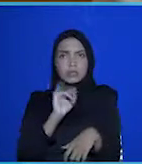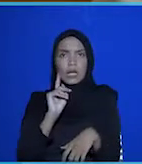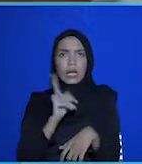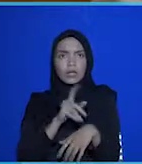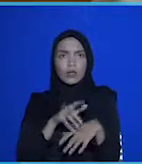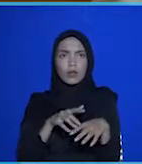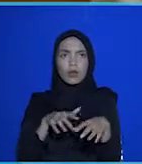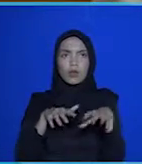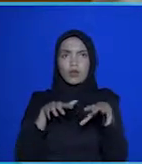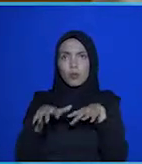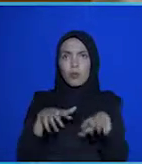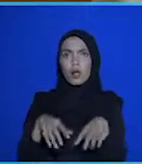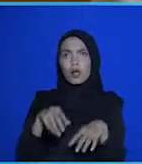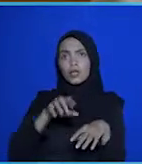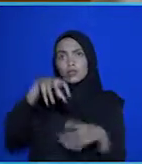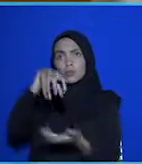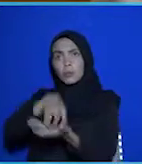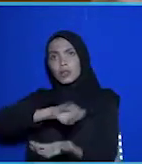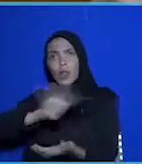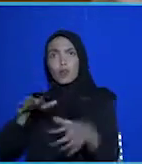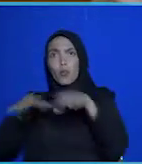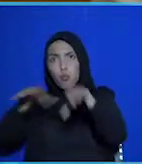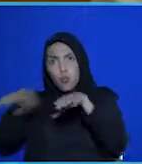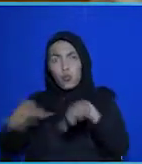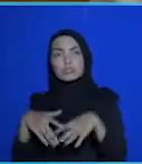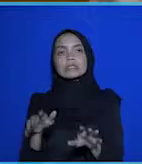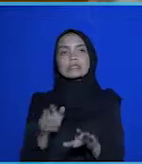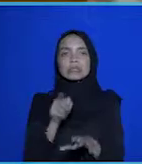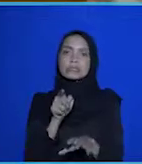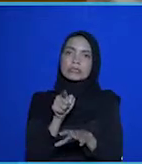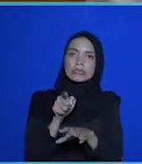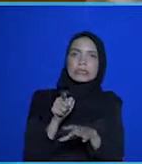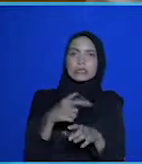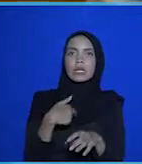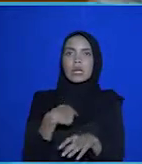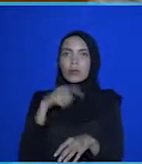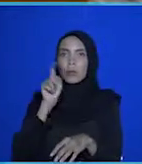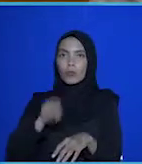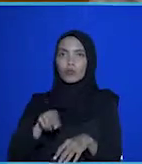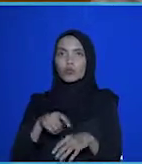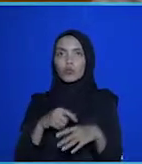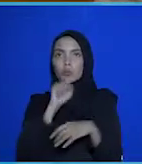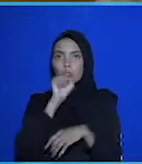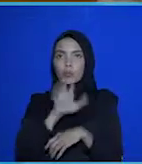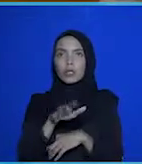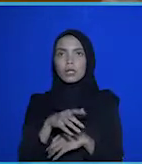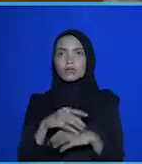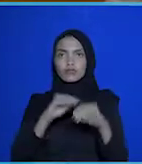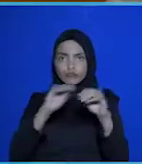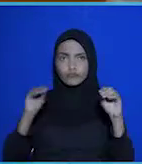akan segera ada terjadi di mana lagi dengan kekuatan yang dahsyat. Nah, itu kami